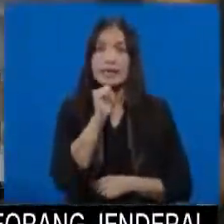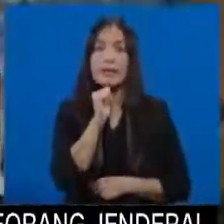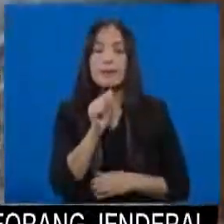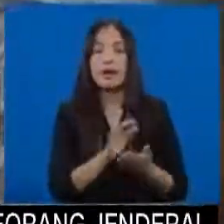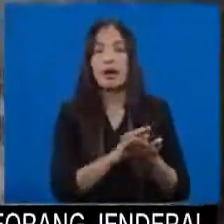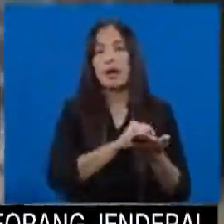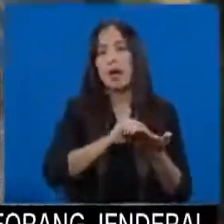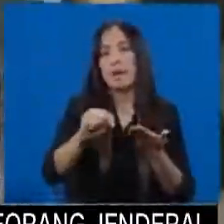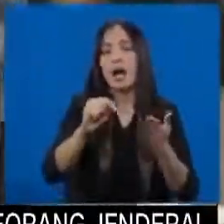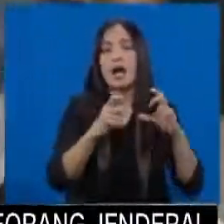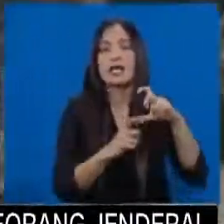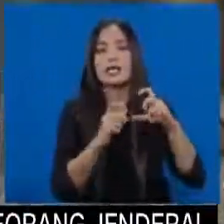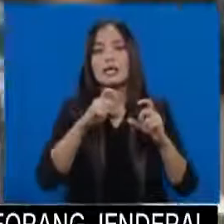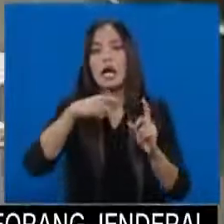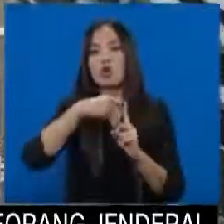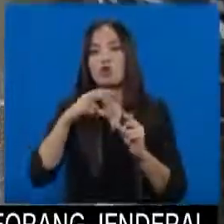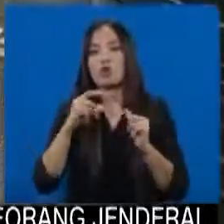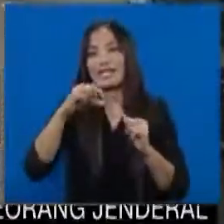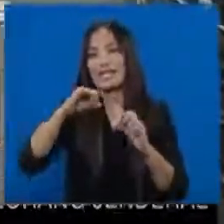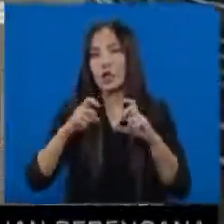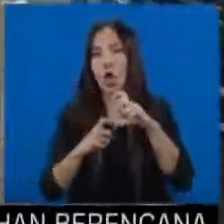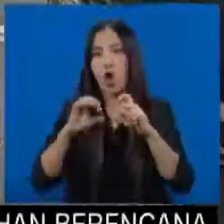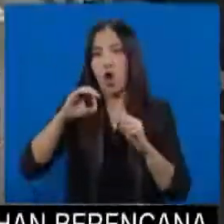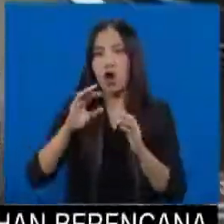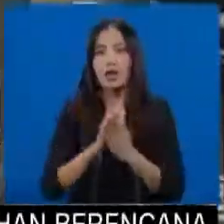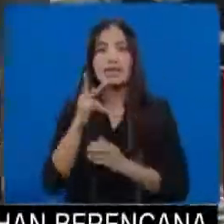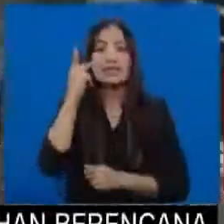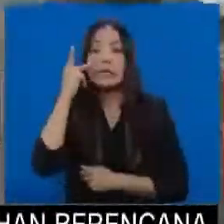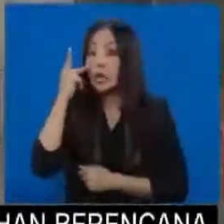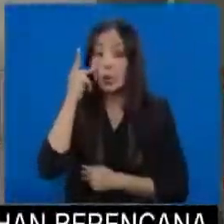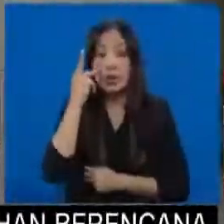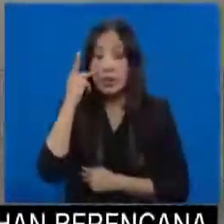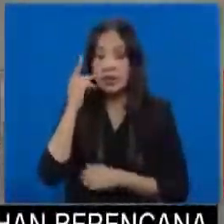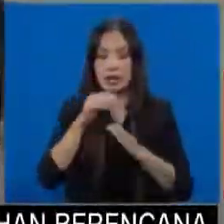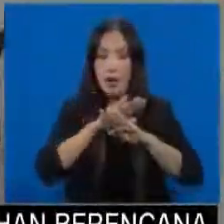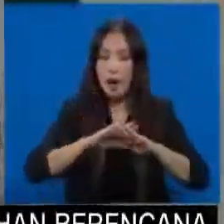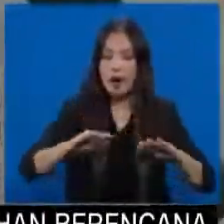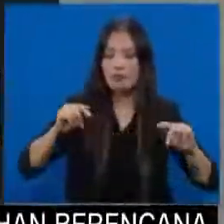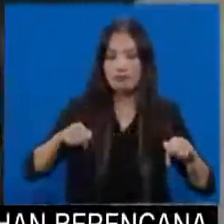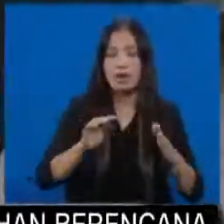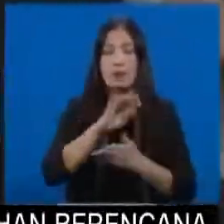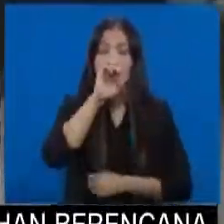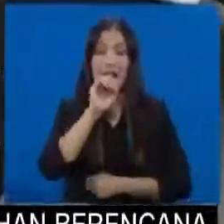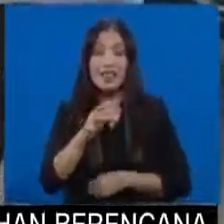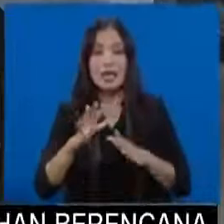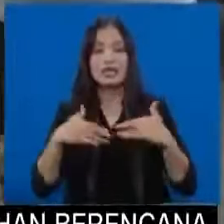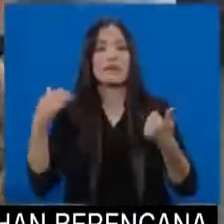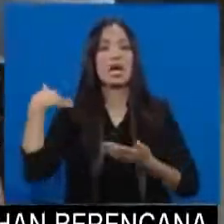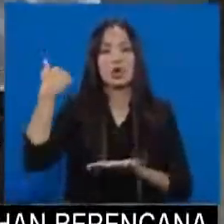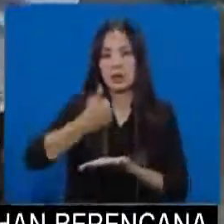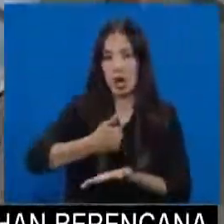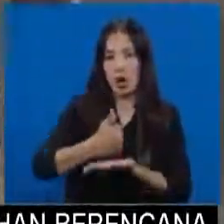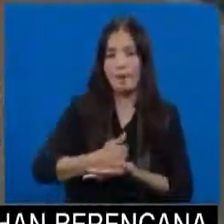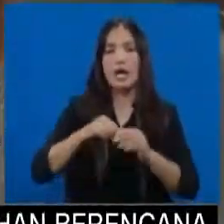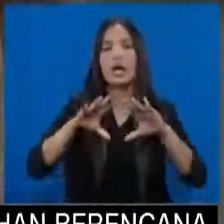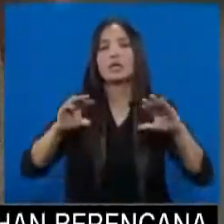Sutrisno selaku Security Officer Arema FC. Dalam pemeriksaan ini, Suko Sutrisno menyatakan siap bertanggung jawab atas